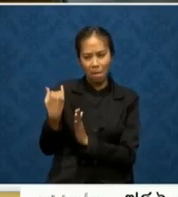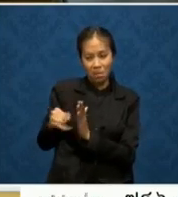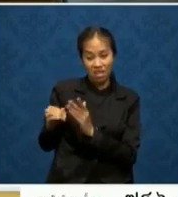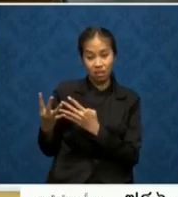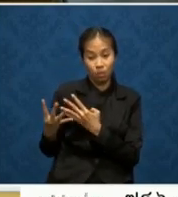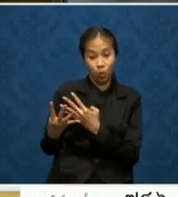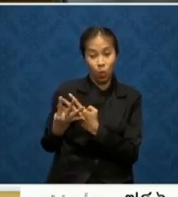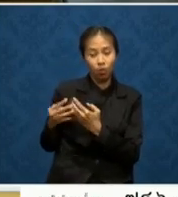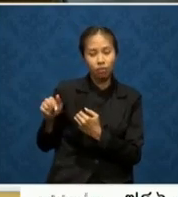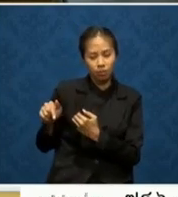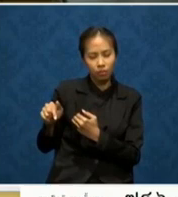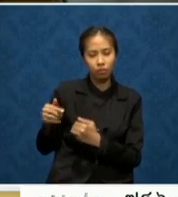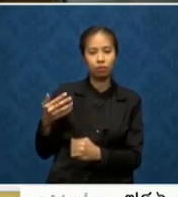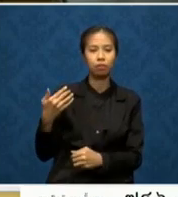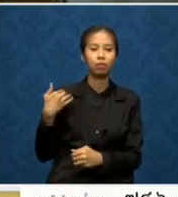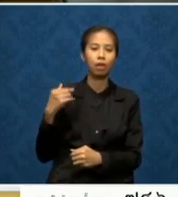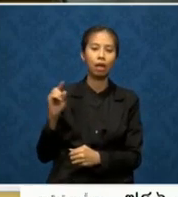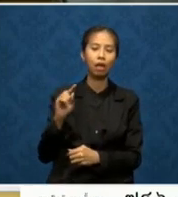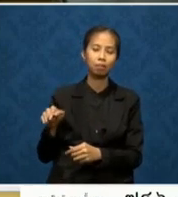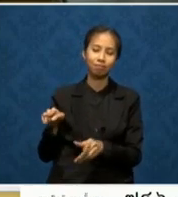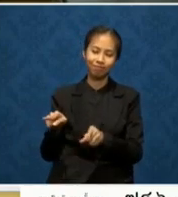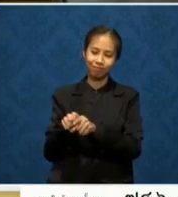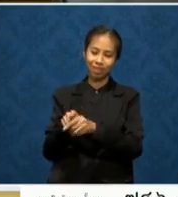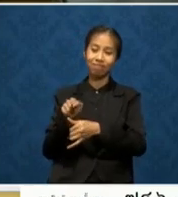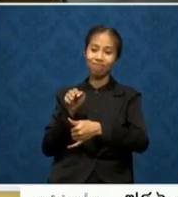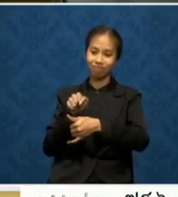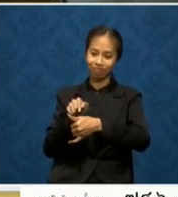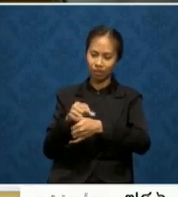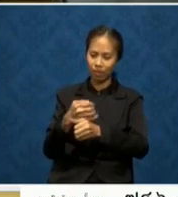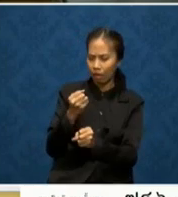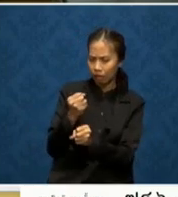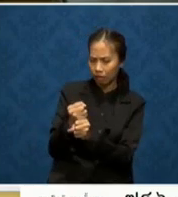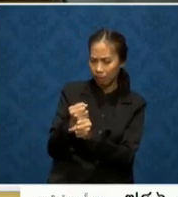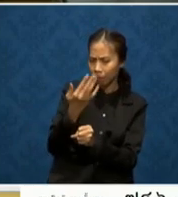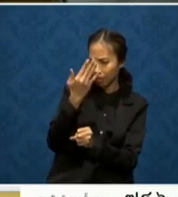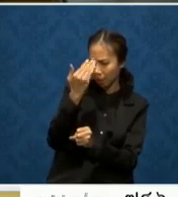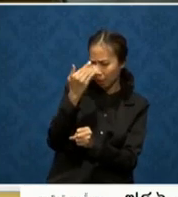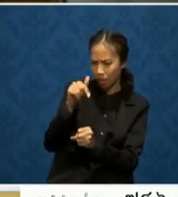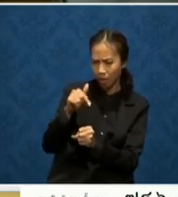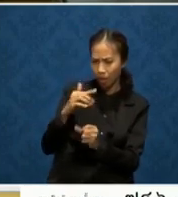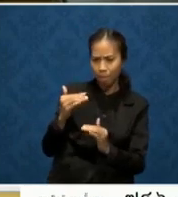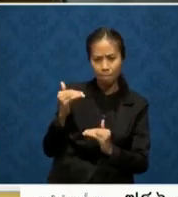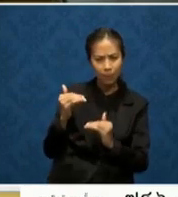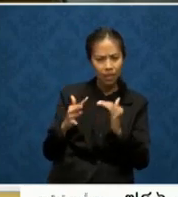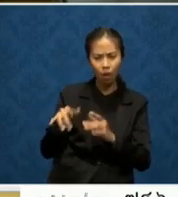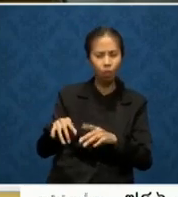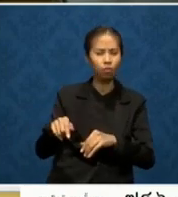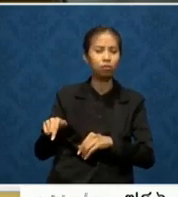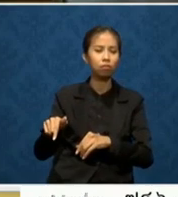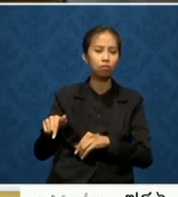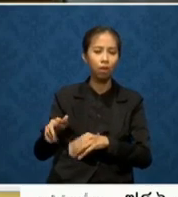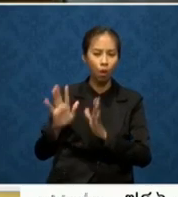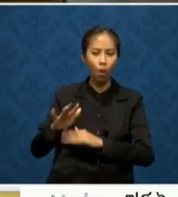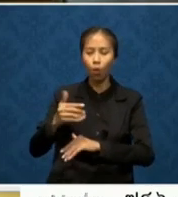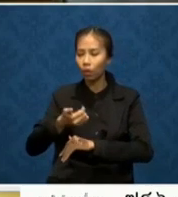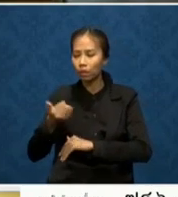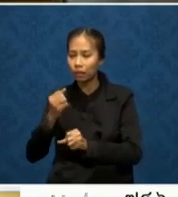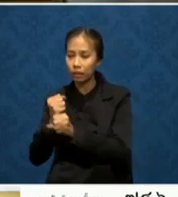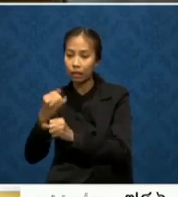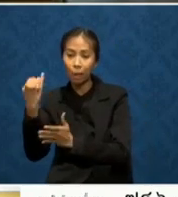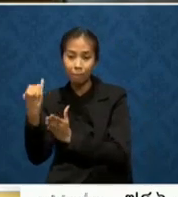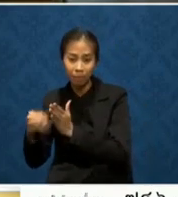ที่ถูกกล่าวหาว่าได้รับการปฏิบัติที่ไม่เท่าเทียมกับนักโทษคนอื่น